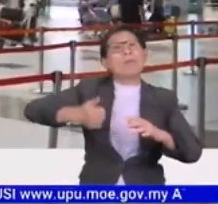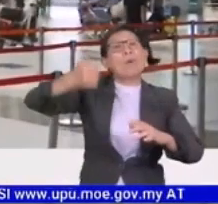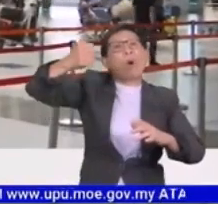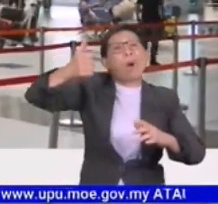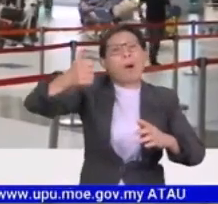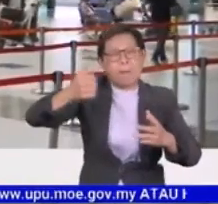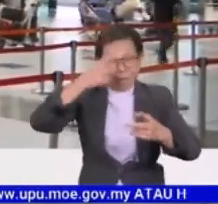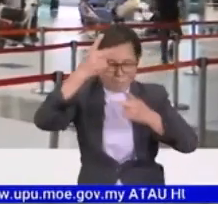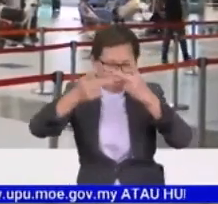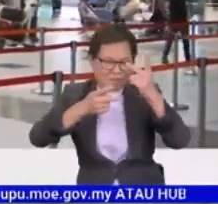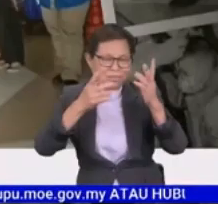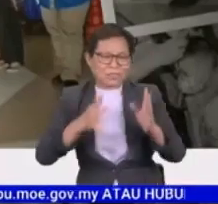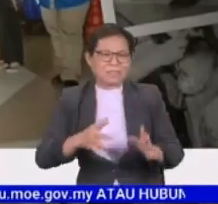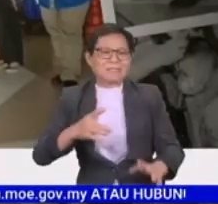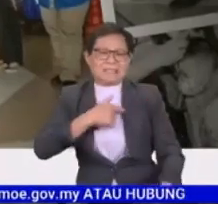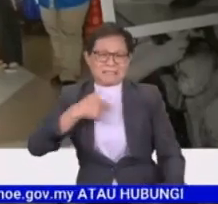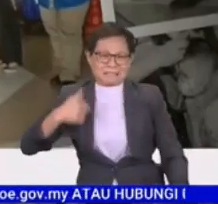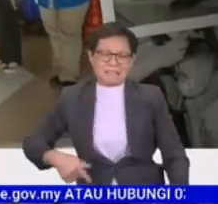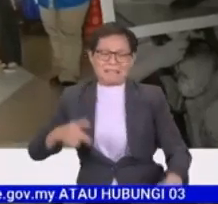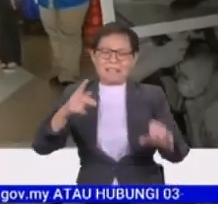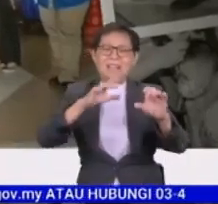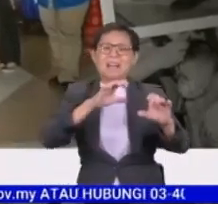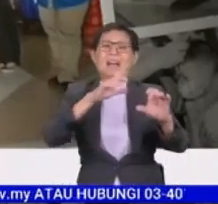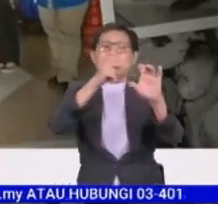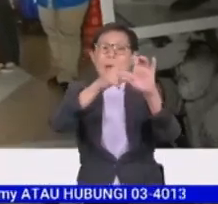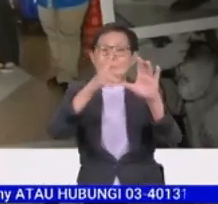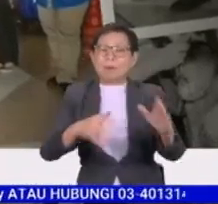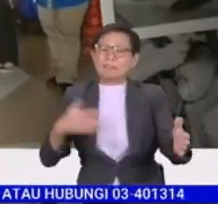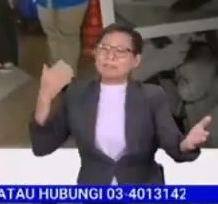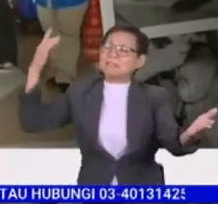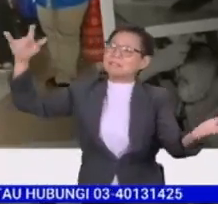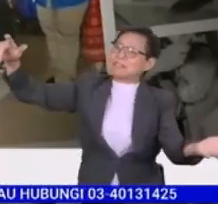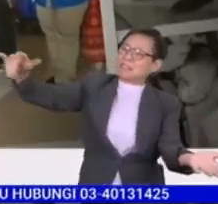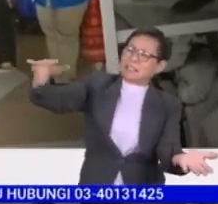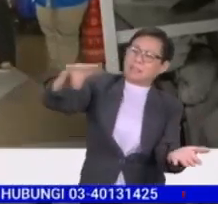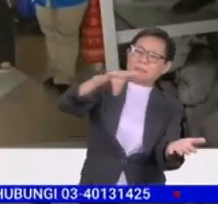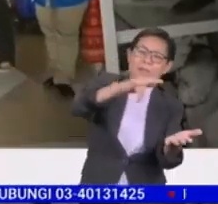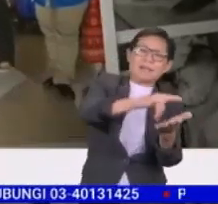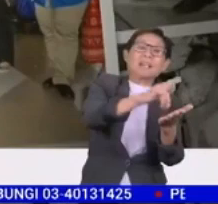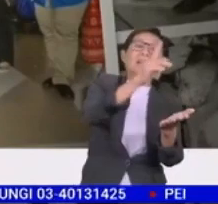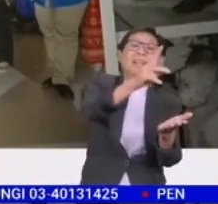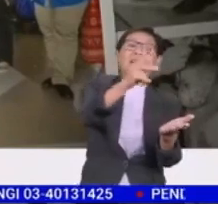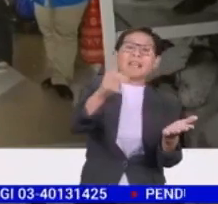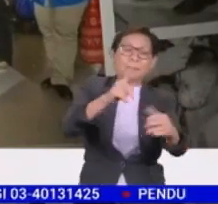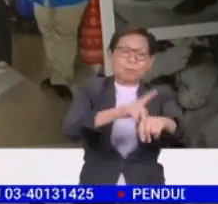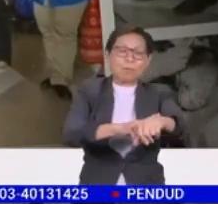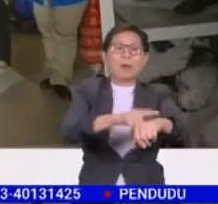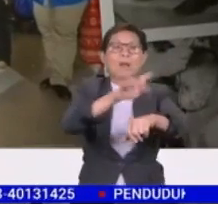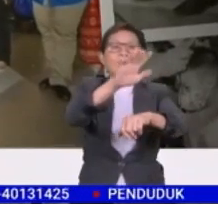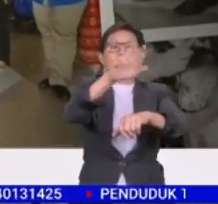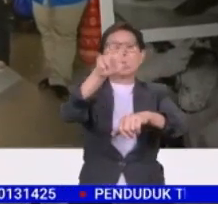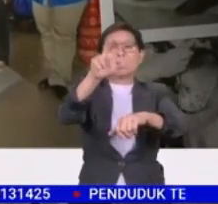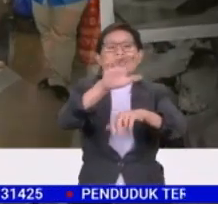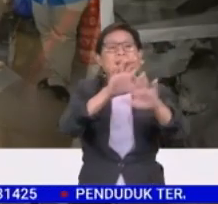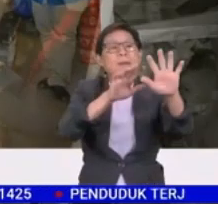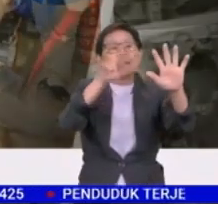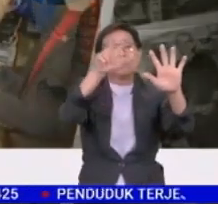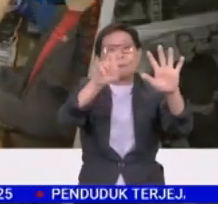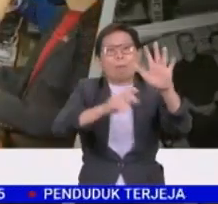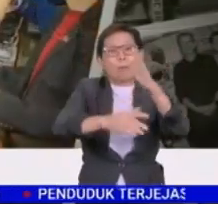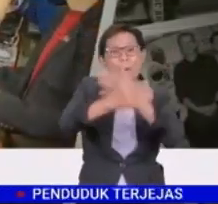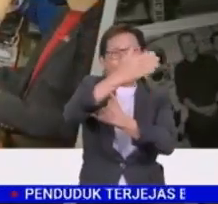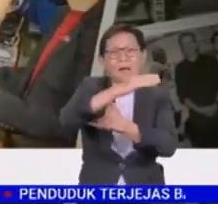segi pelancongan para penumpang tiba di lapangan terbang antar bangsa Kota Kinabalu pukul 05.30 pagi tadi